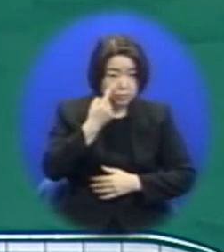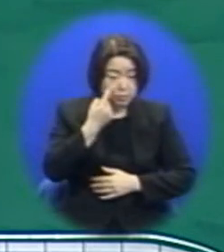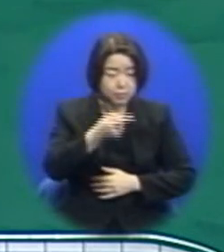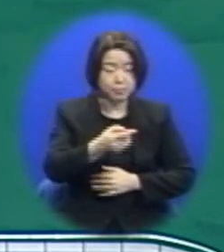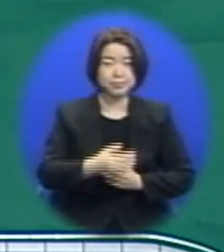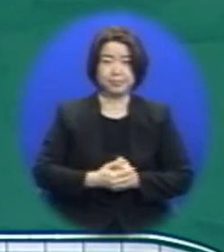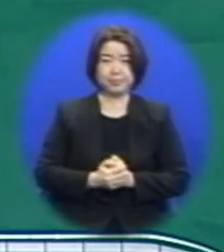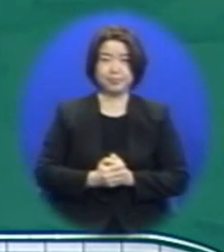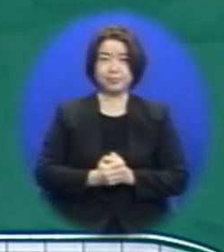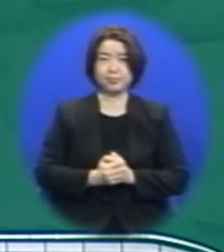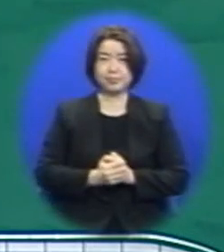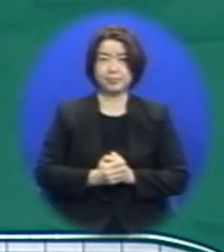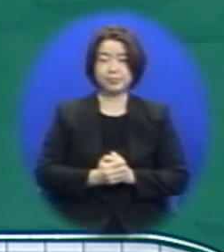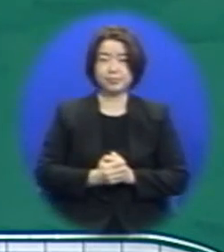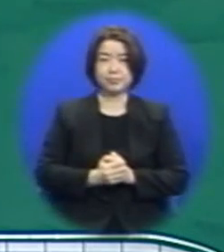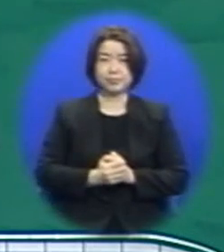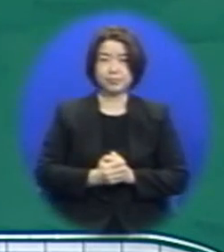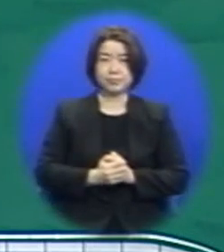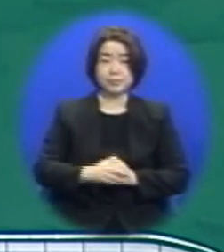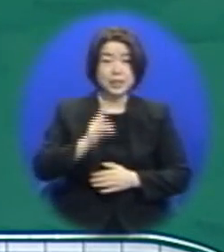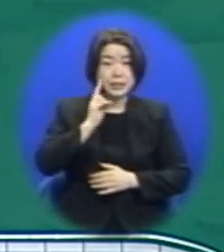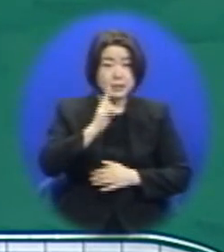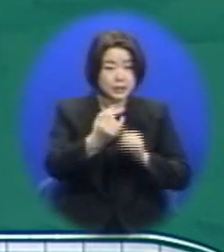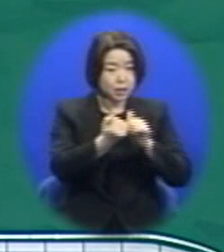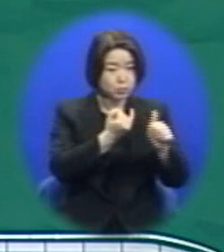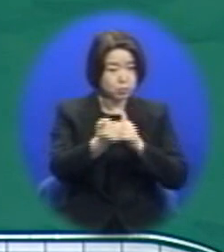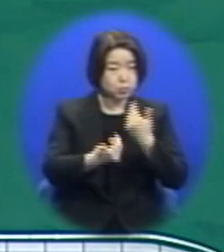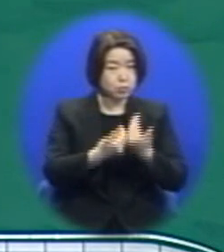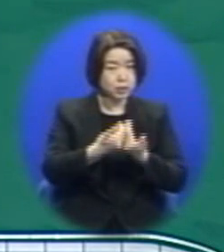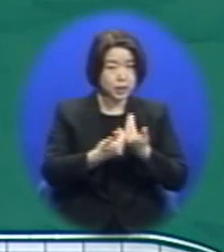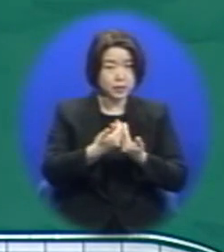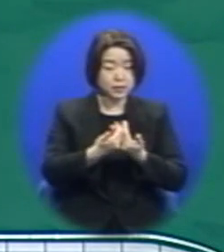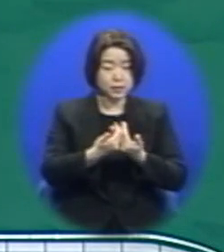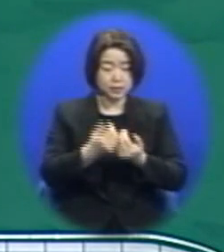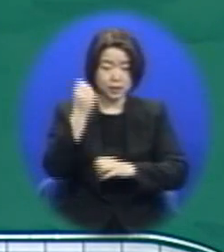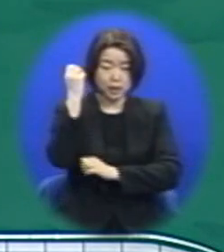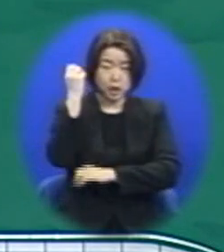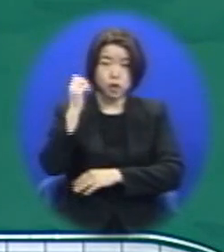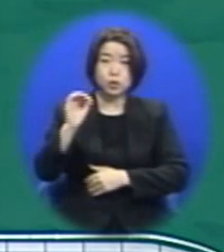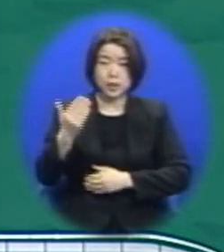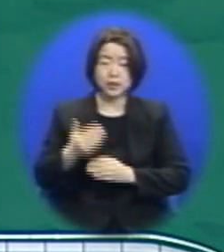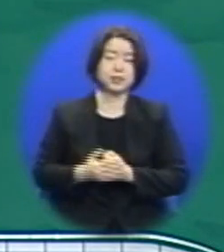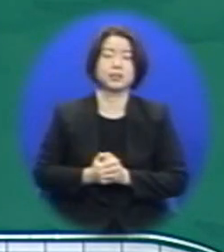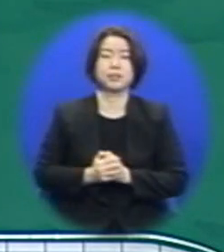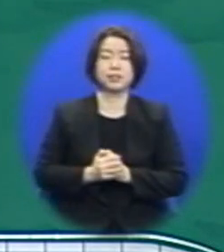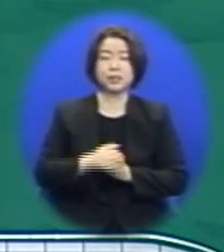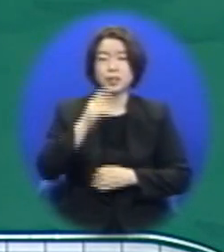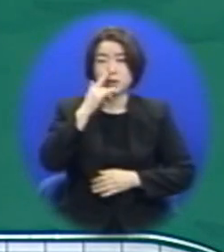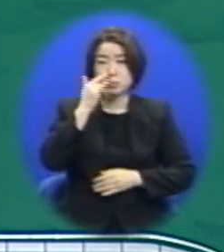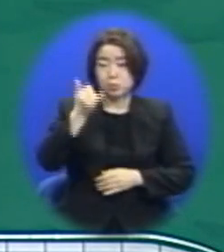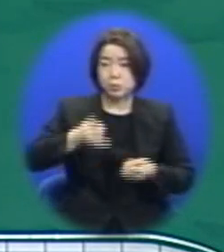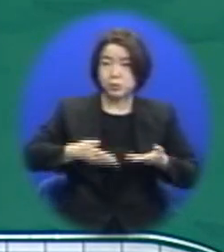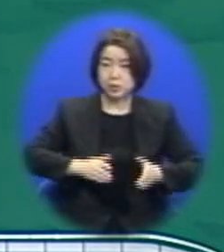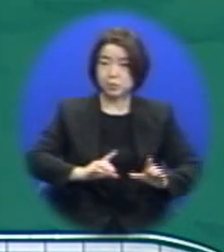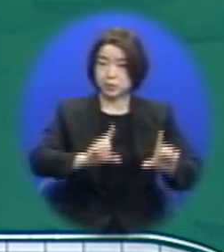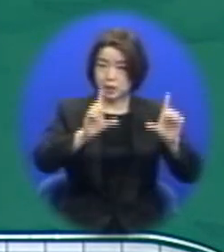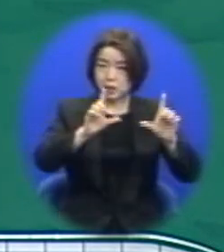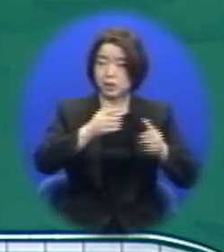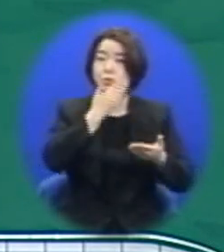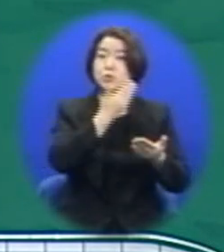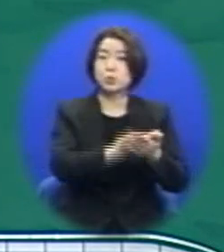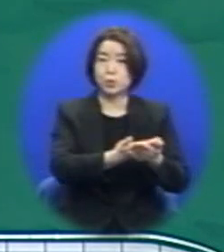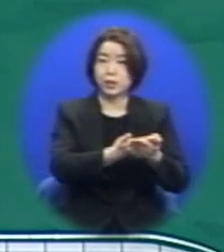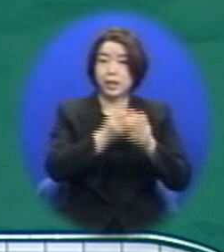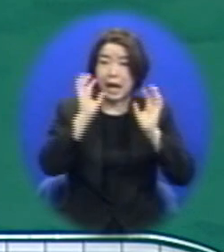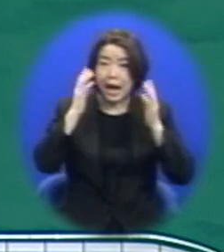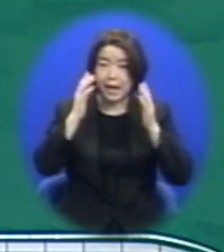네. 그 심각한 부부 갈등의 원인도 되죠. 부모님 생일 중요해요. 아이들 생일도